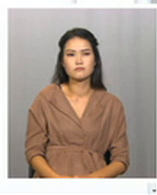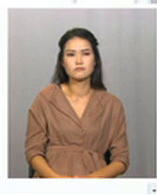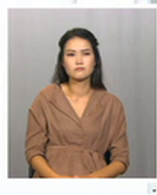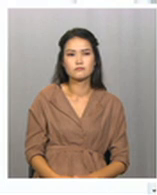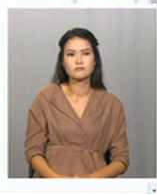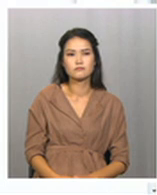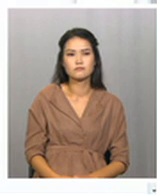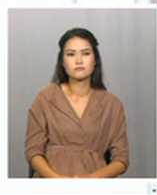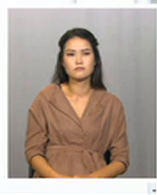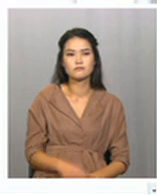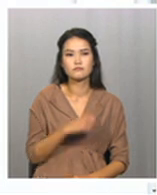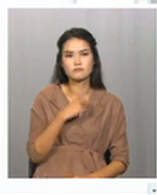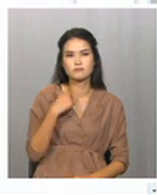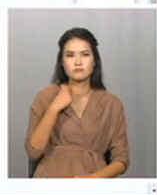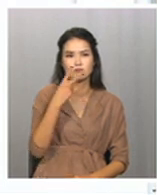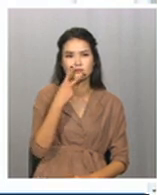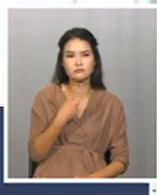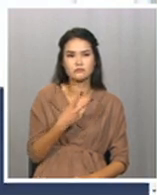Қарап отырмыз.